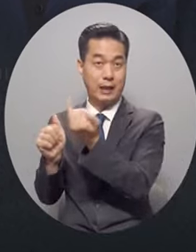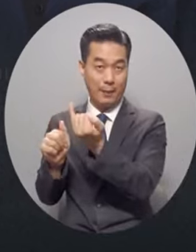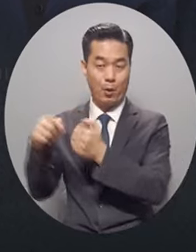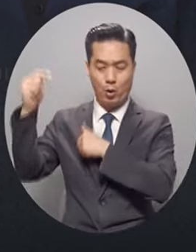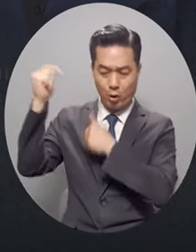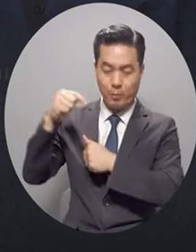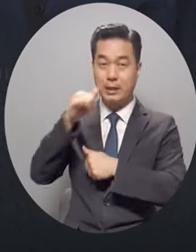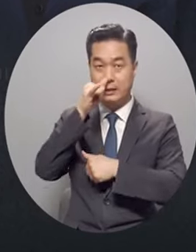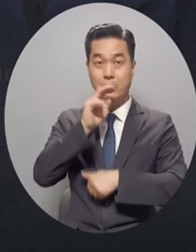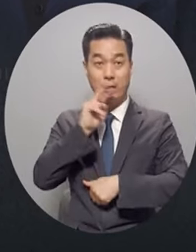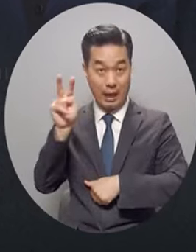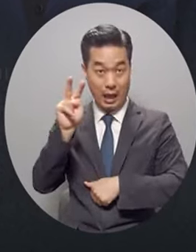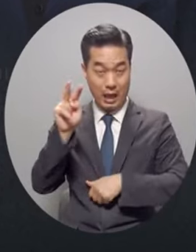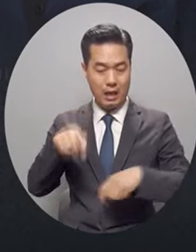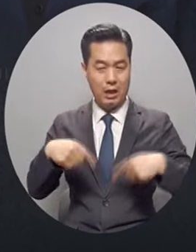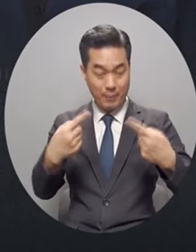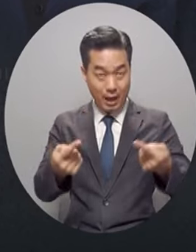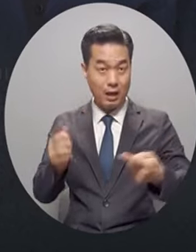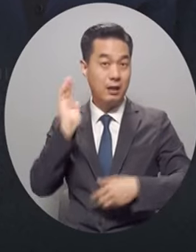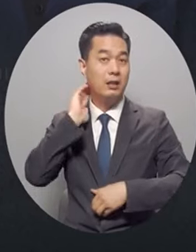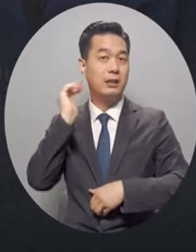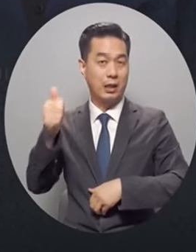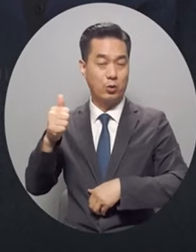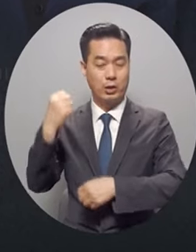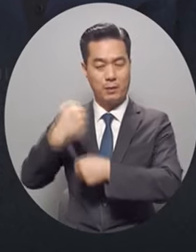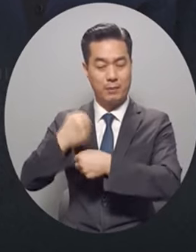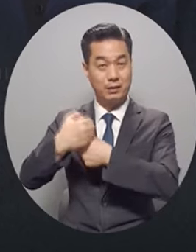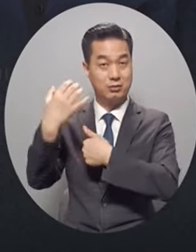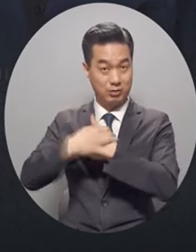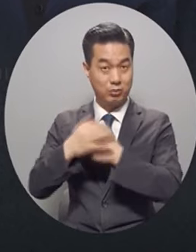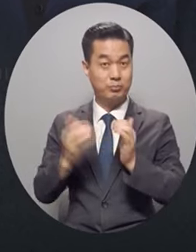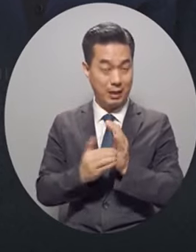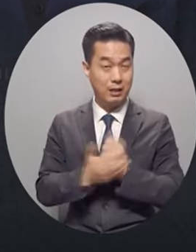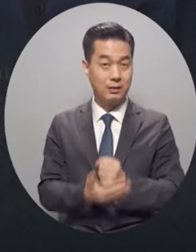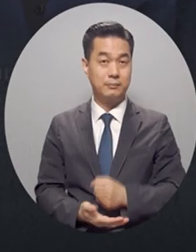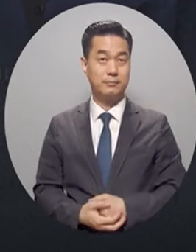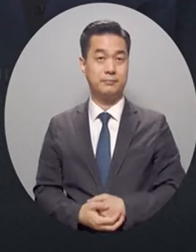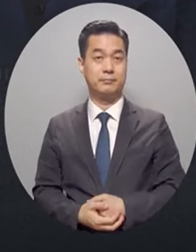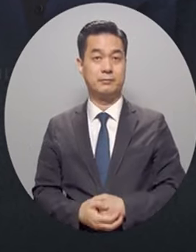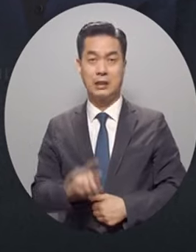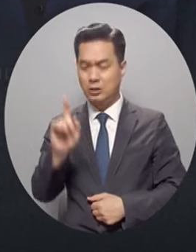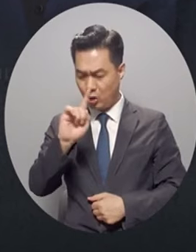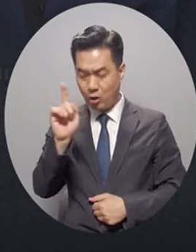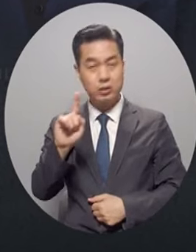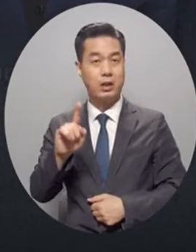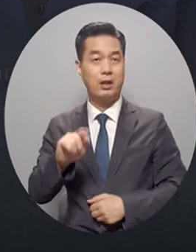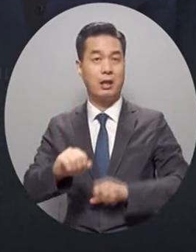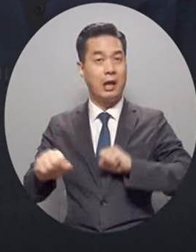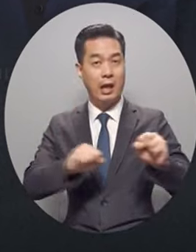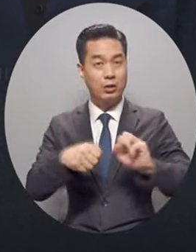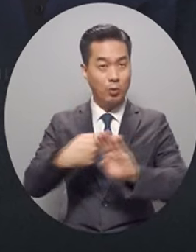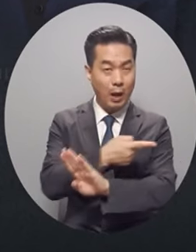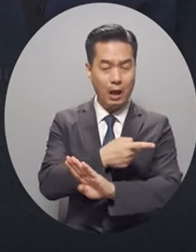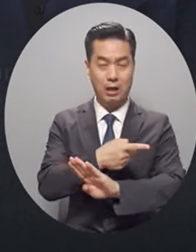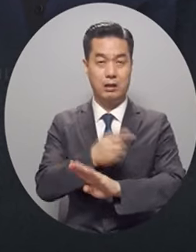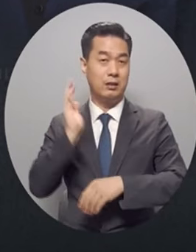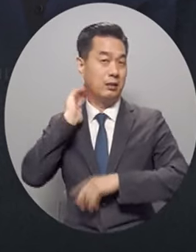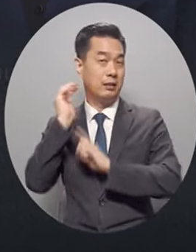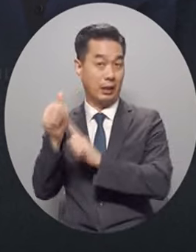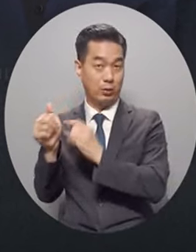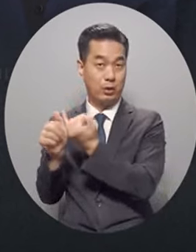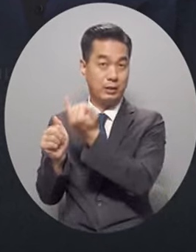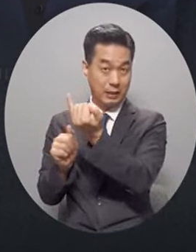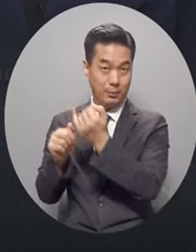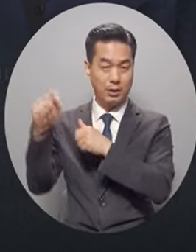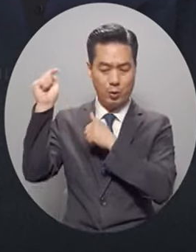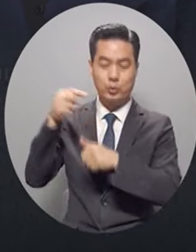나가. 그 사람은 대통령이 만든 거잖아. 네네. 절대 나가거나 행동하는 거는 대통령이나